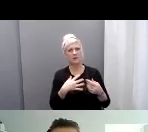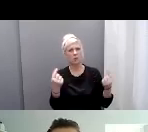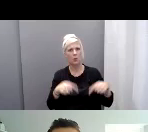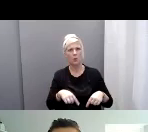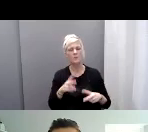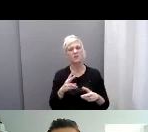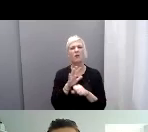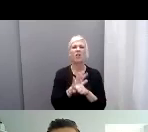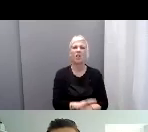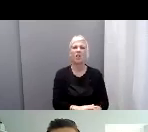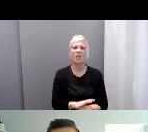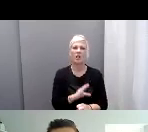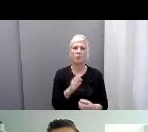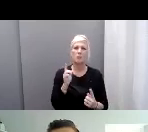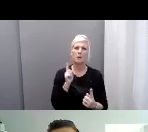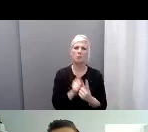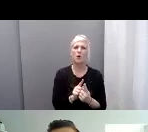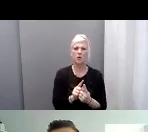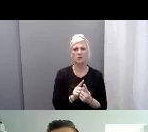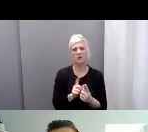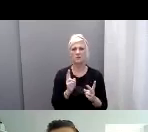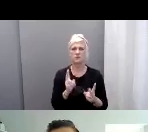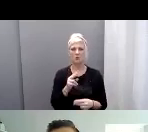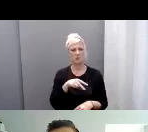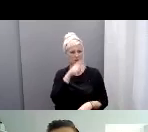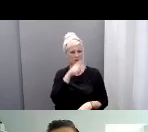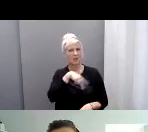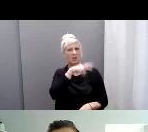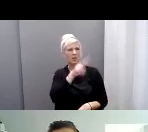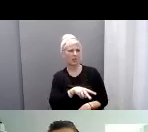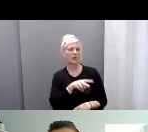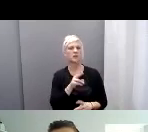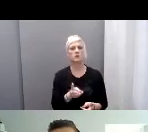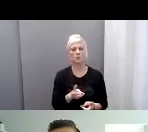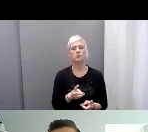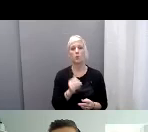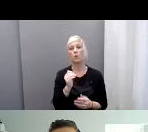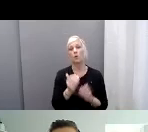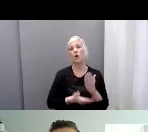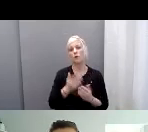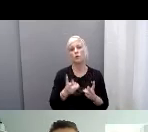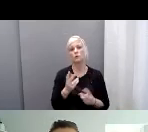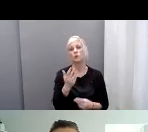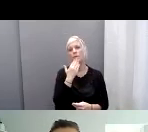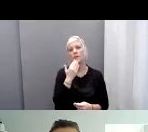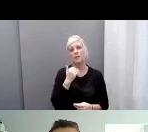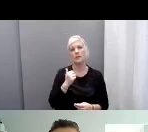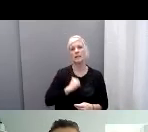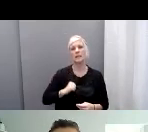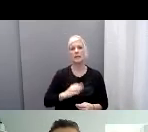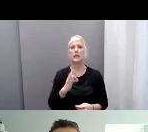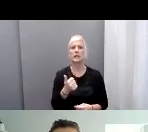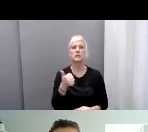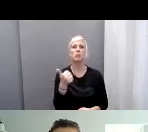nedvärderande bemötandet. Och också att det är svårt beroende på vilka tillgänglighetsbehov man har att få det